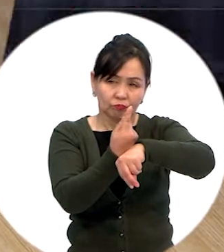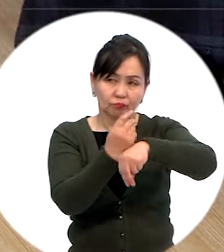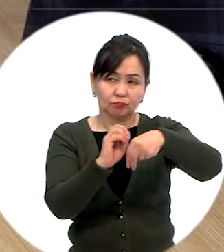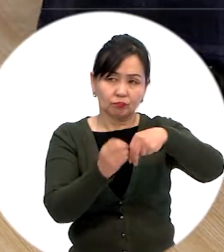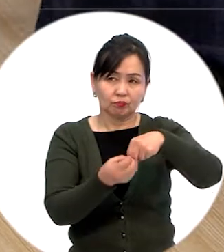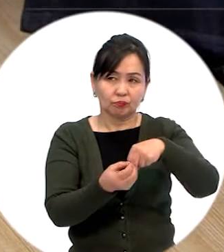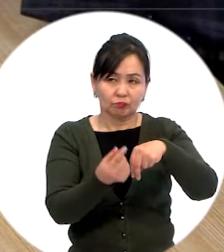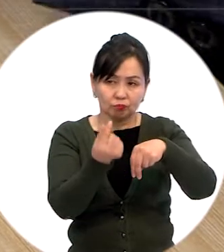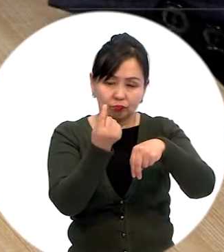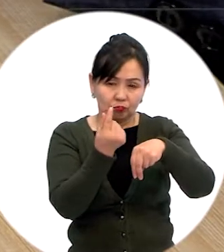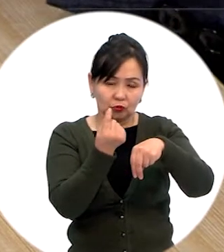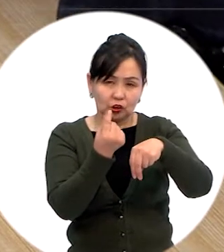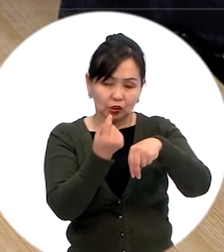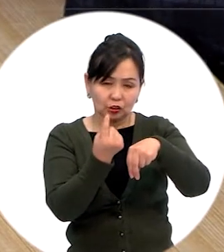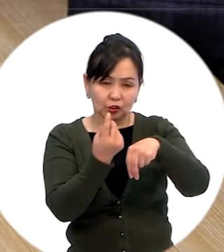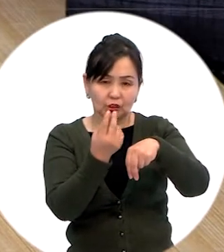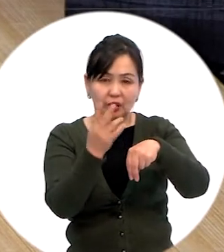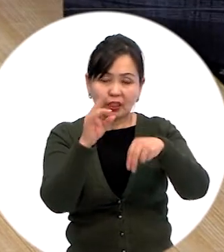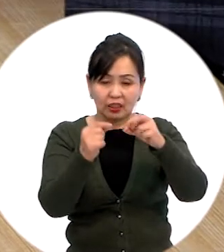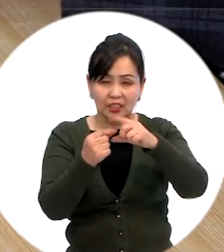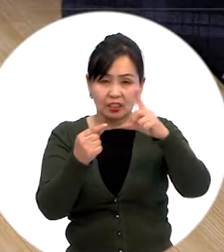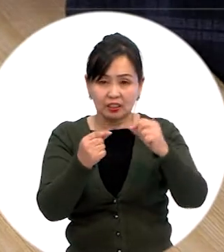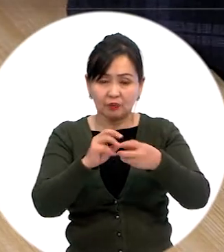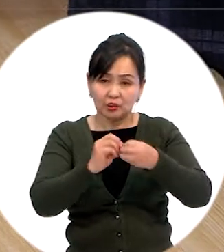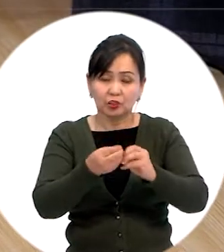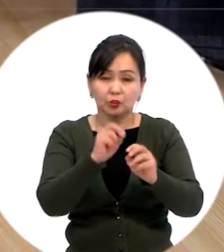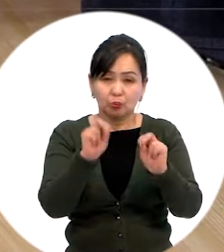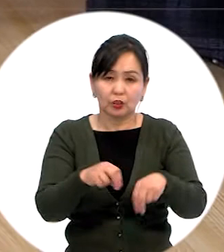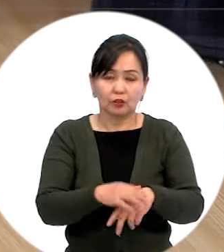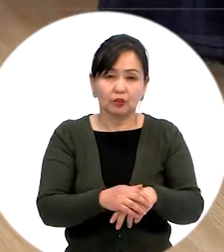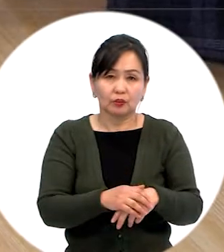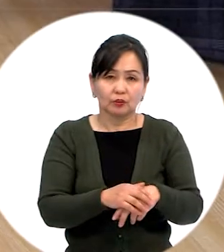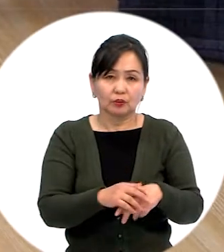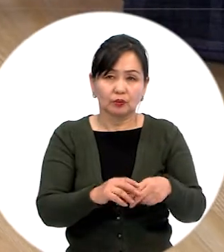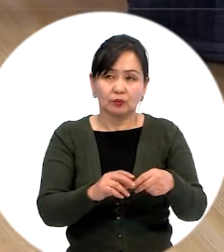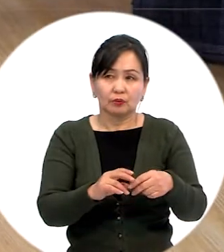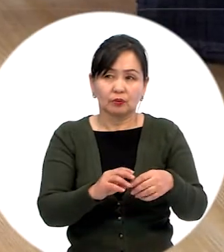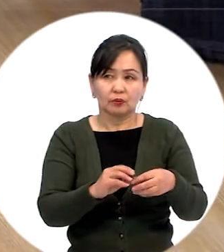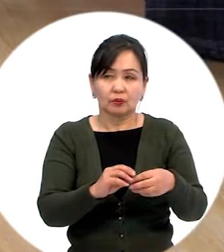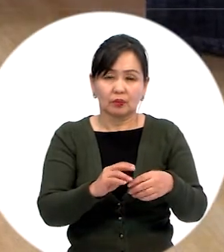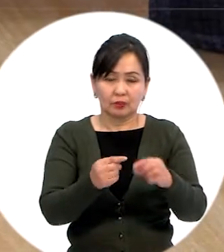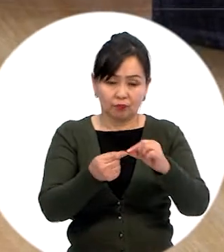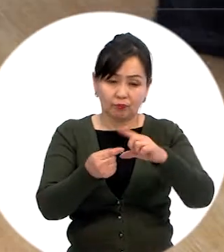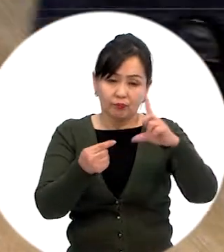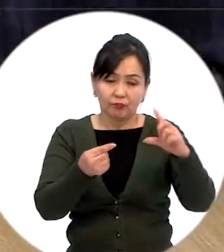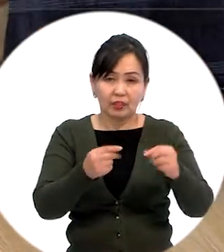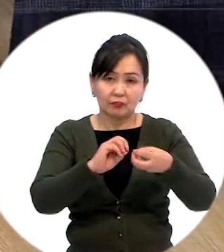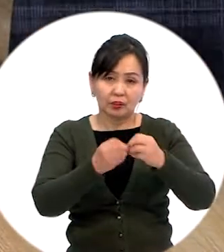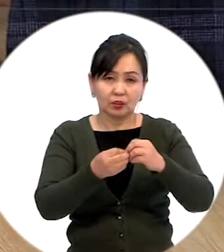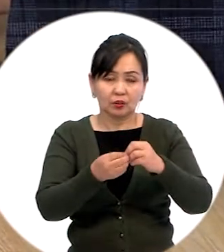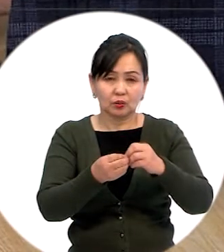За энд жижигхэн бас навч хийж болно бүгдээрээ. Навч хийхин тулд ингээд хавтгайлж дараад навчны хэлбэр ямар гэдэг үлээ өгдөө